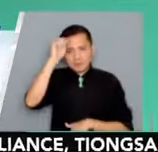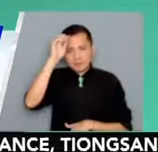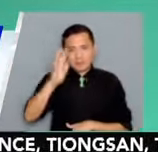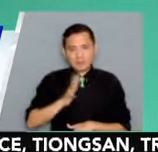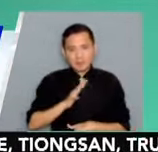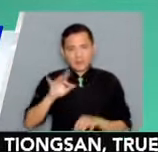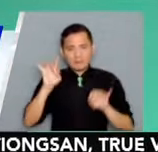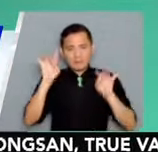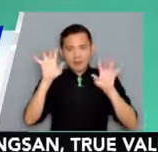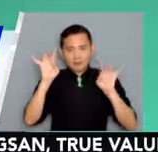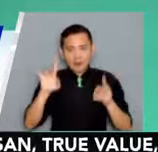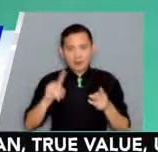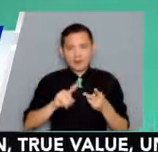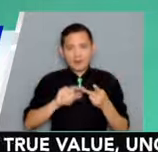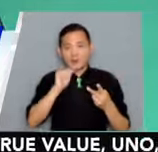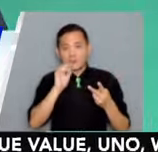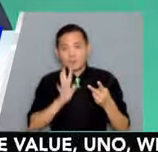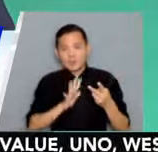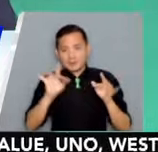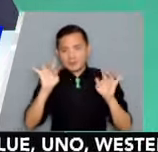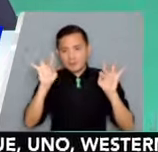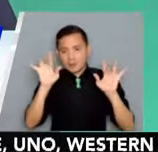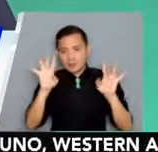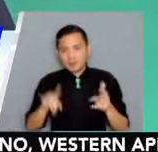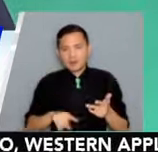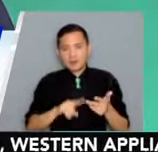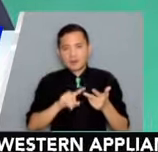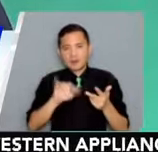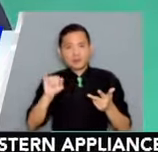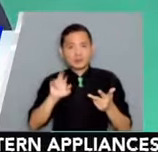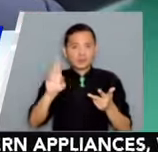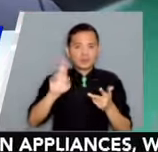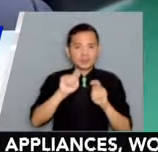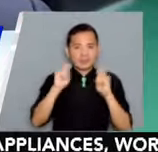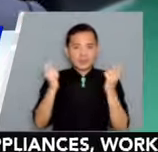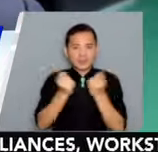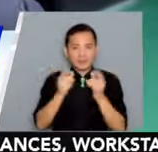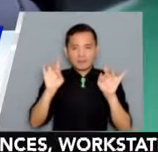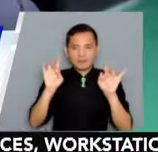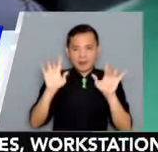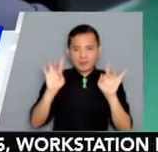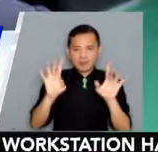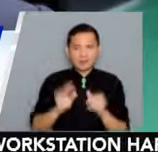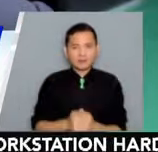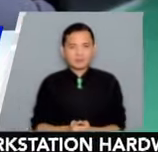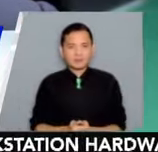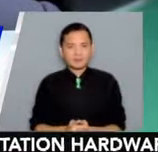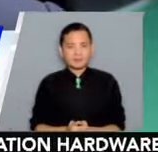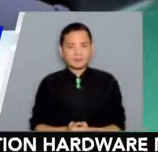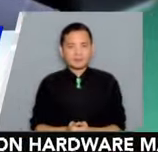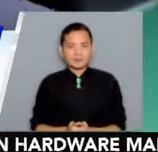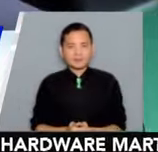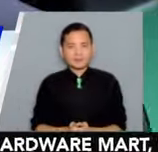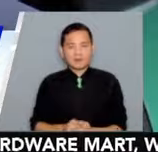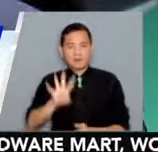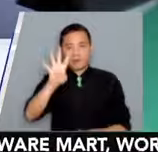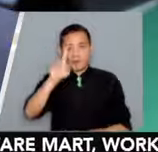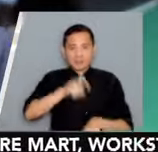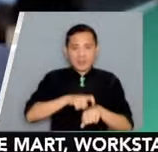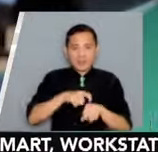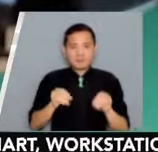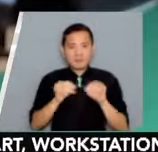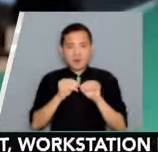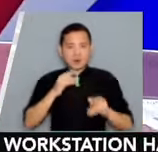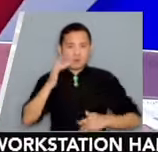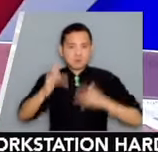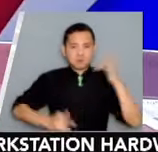women's volleyball, and also our junior teams with the volleyball fiesta. So times four ang excitement ngayon.